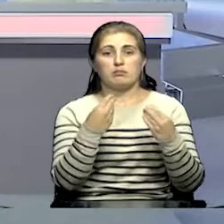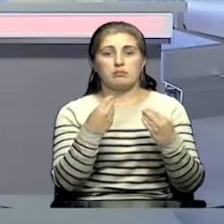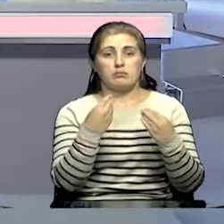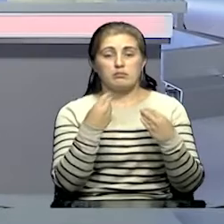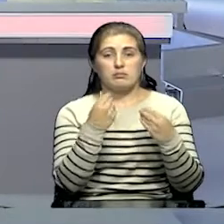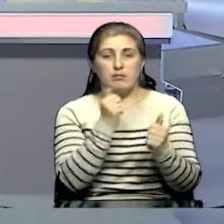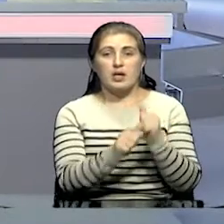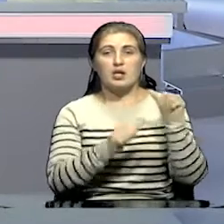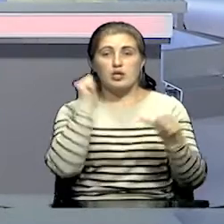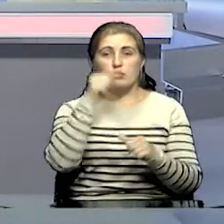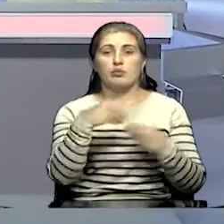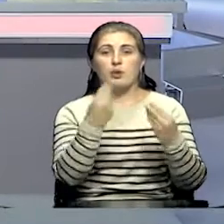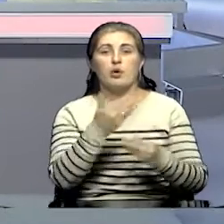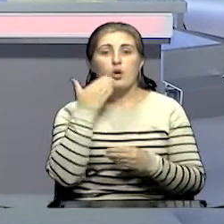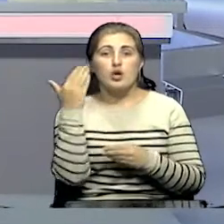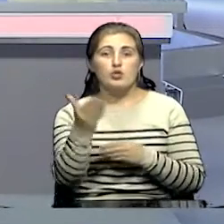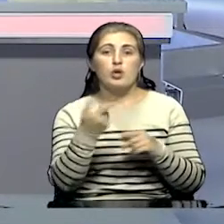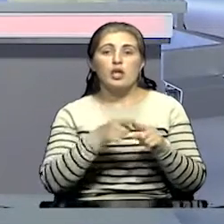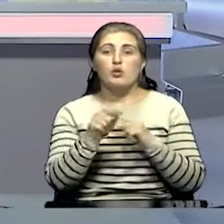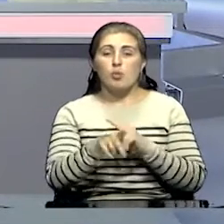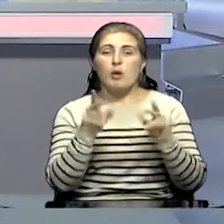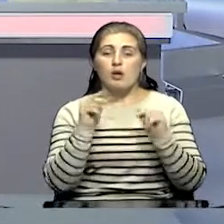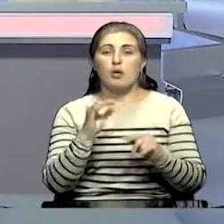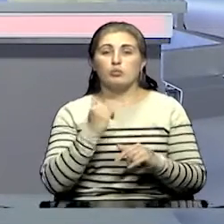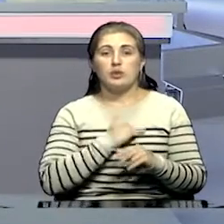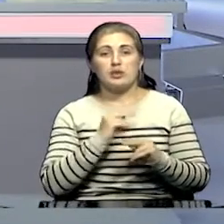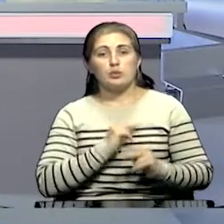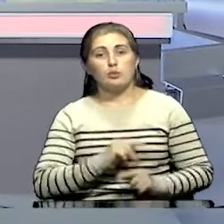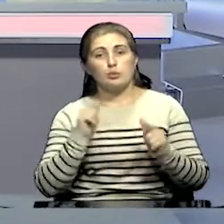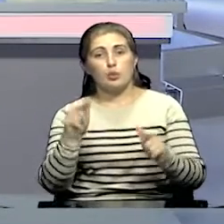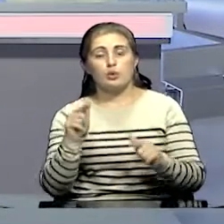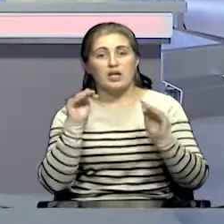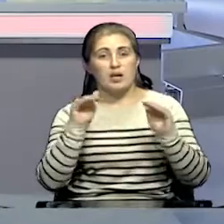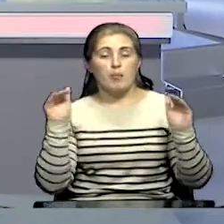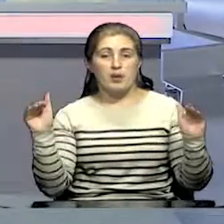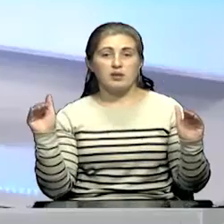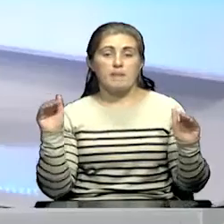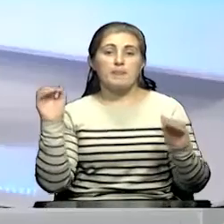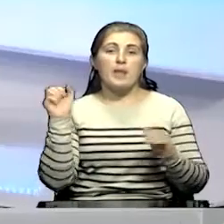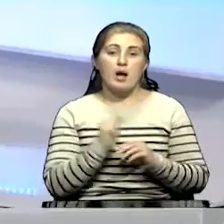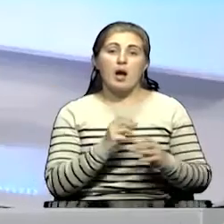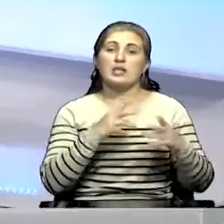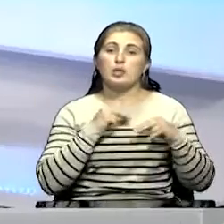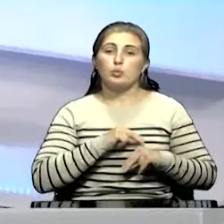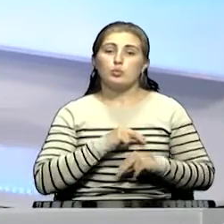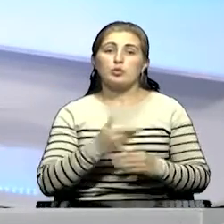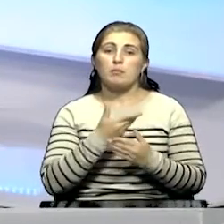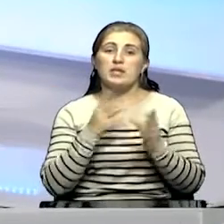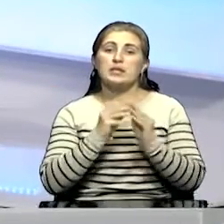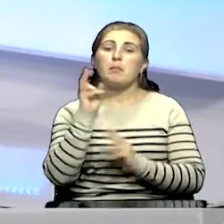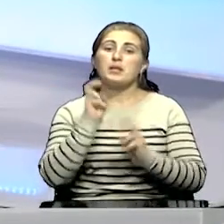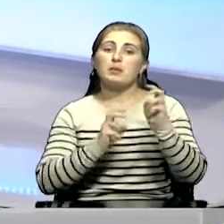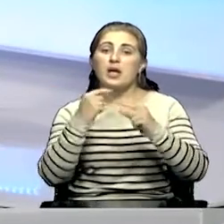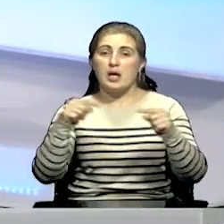каждый год отчет о том как у нас трудоустроены ребята вот а сотрудничаем и непосредственно с предприятиями